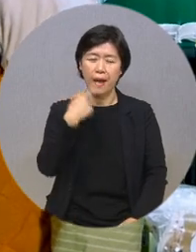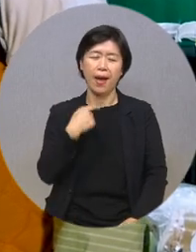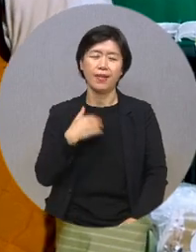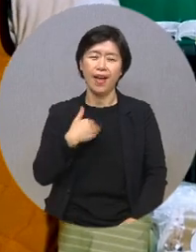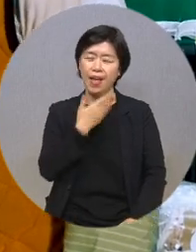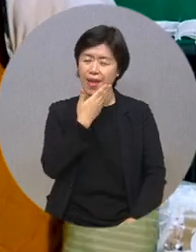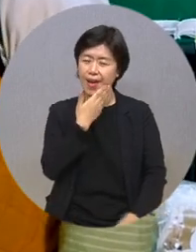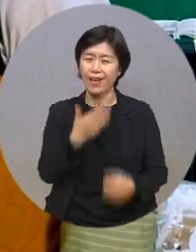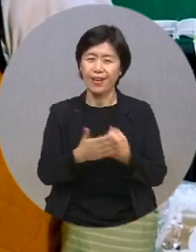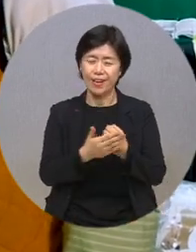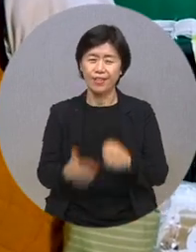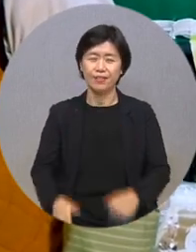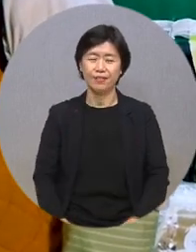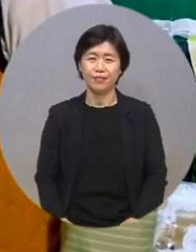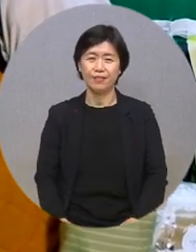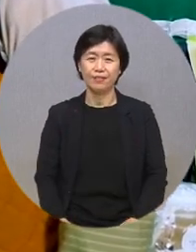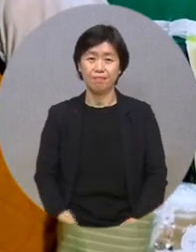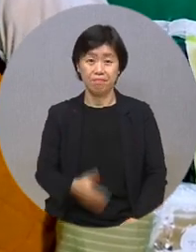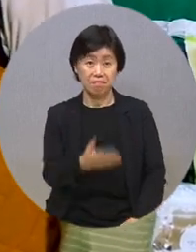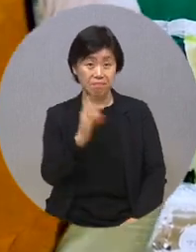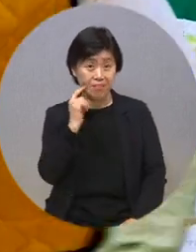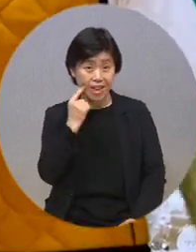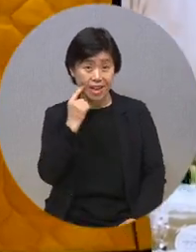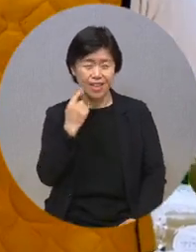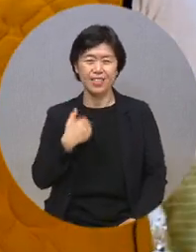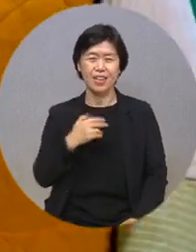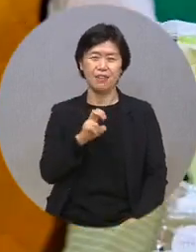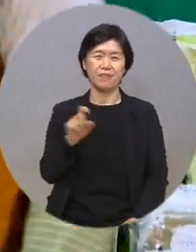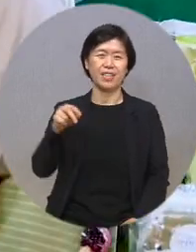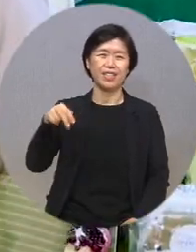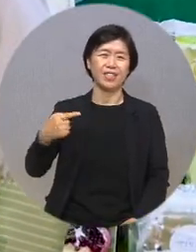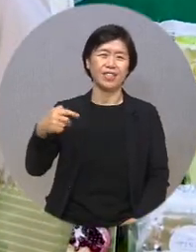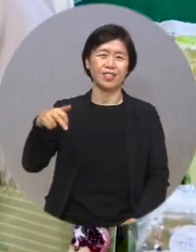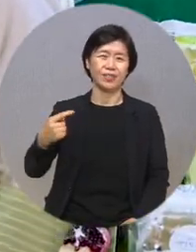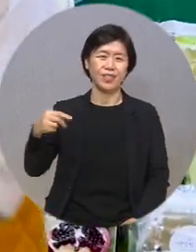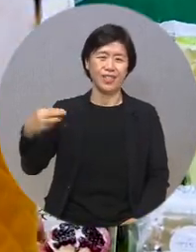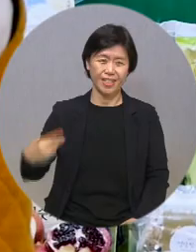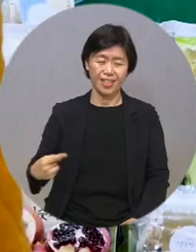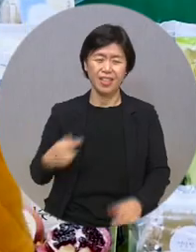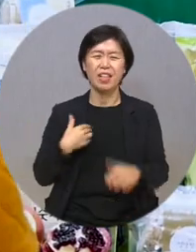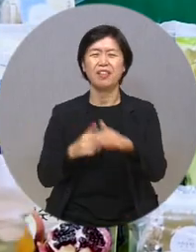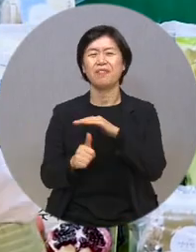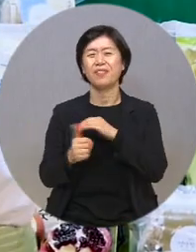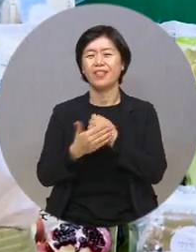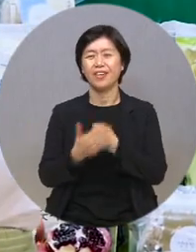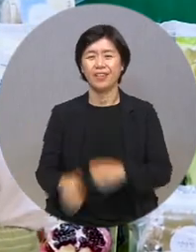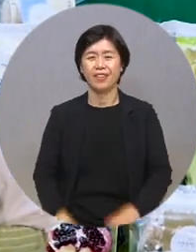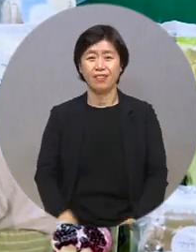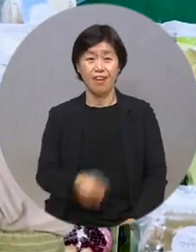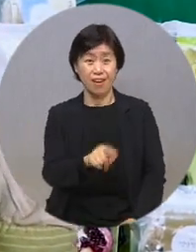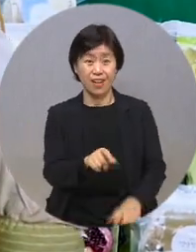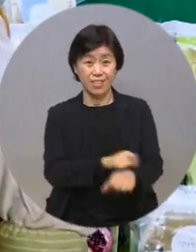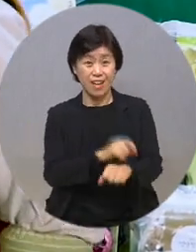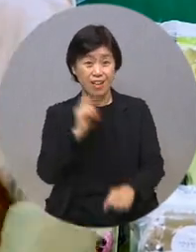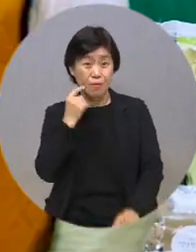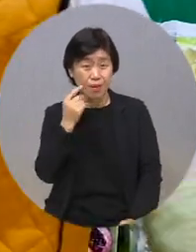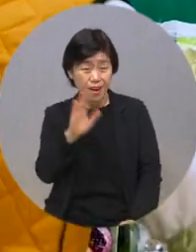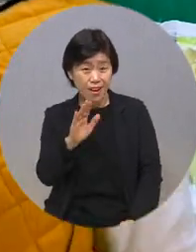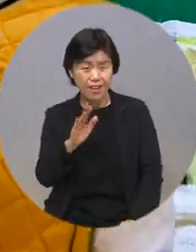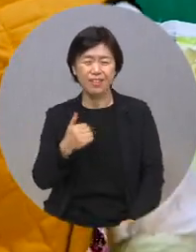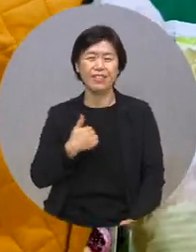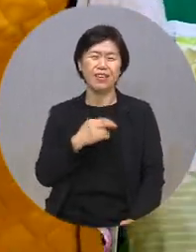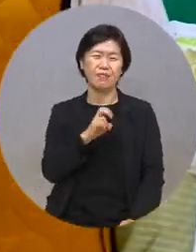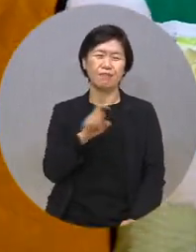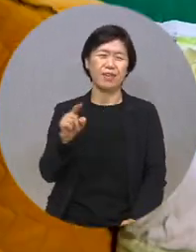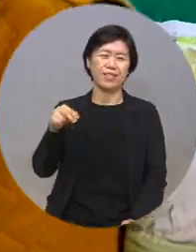마스코트? 예뻐서? 마스코트. 마스코트. 아, 특별히 꼭 제 예쁜 아니고. 마스코트.